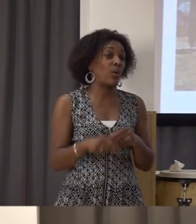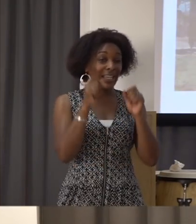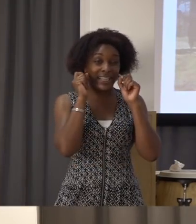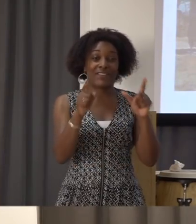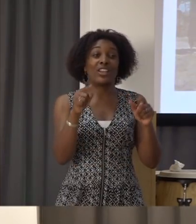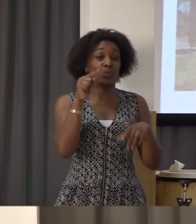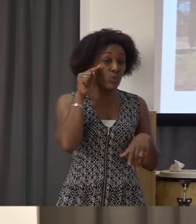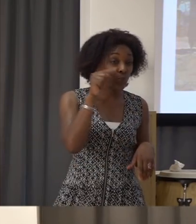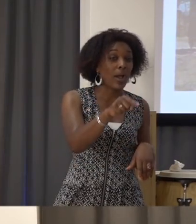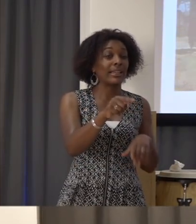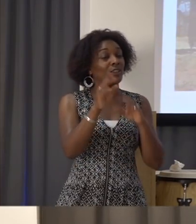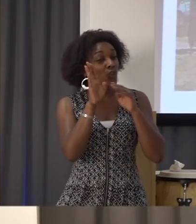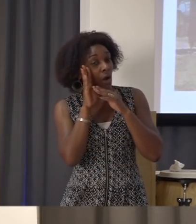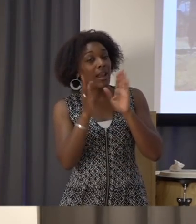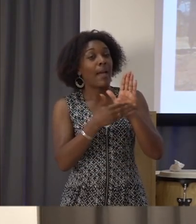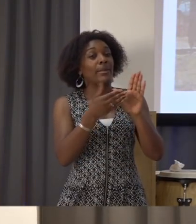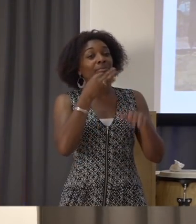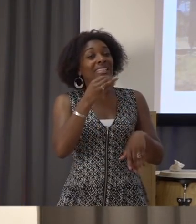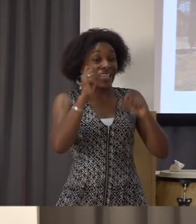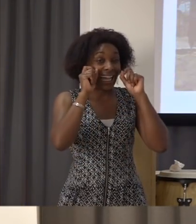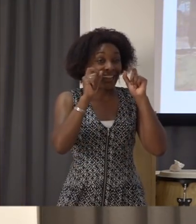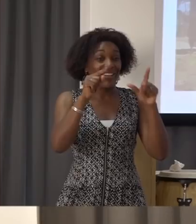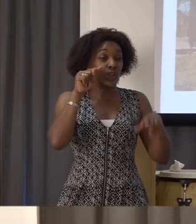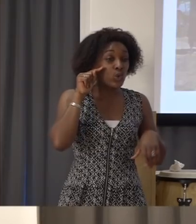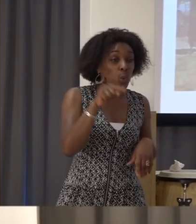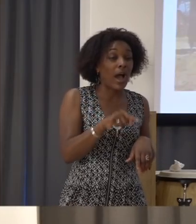Réveille-toi, toi qui dors. Et le Seigneur